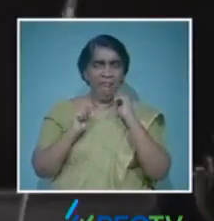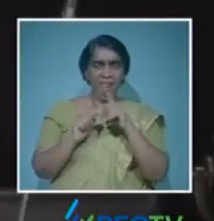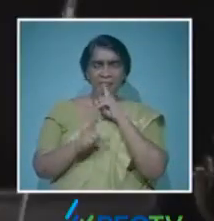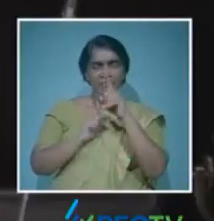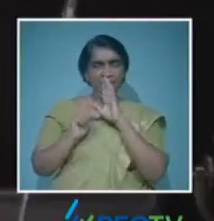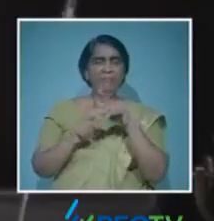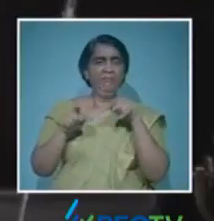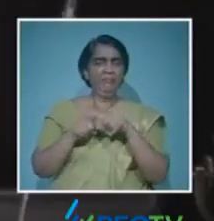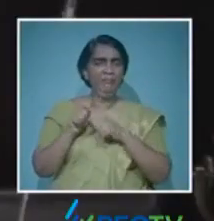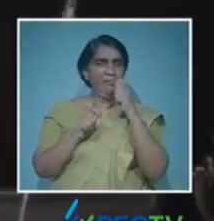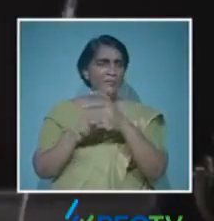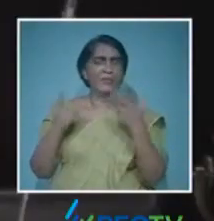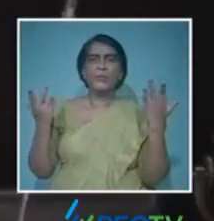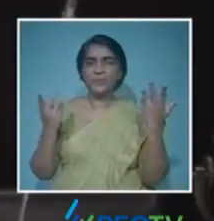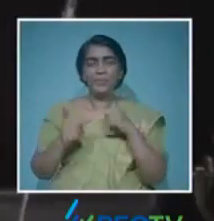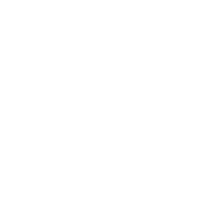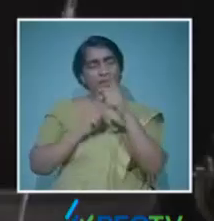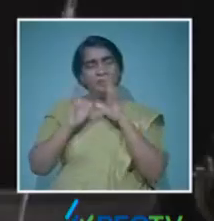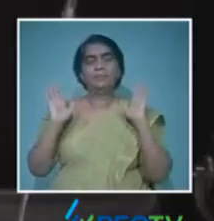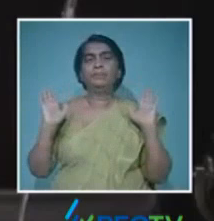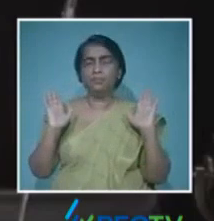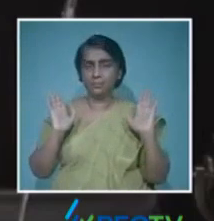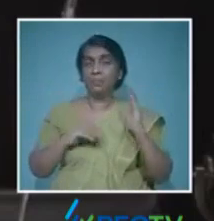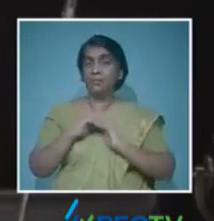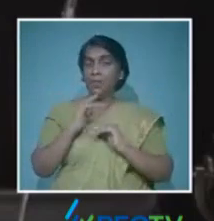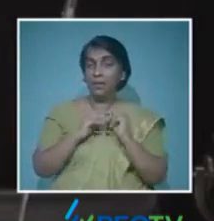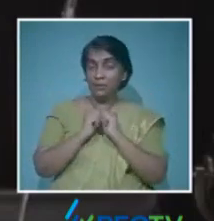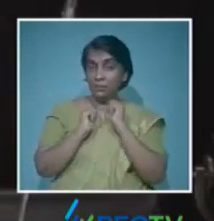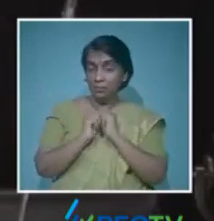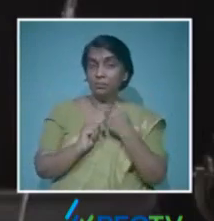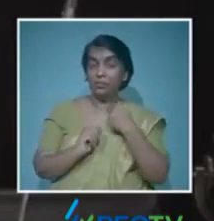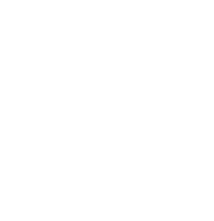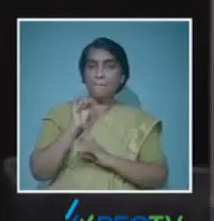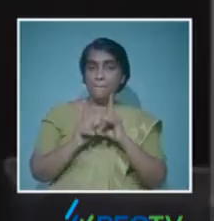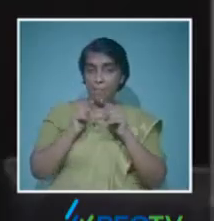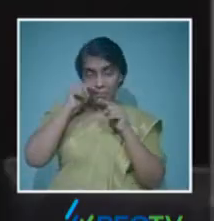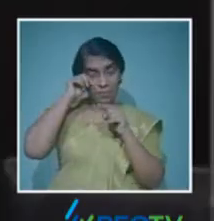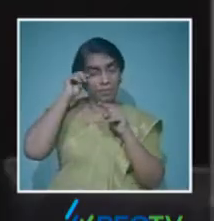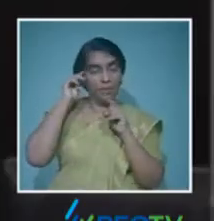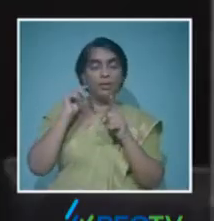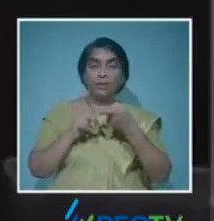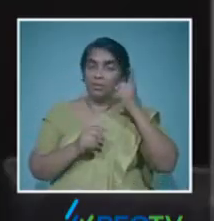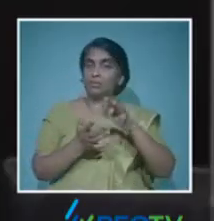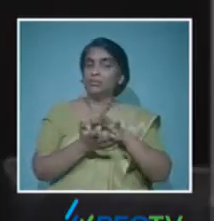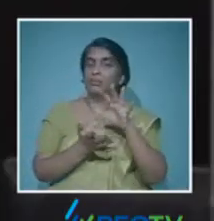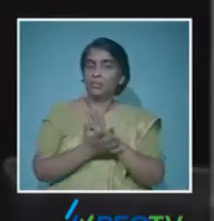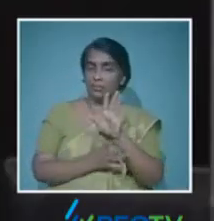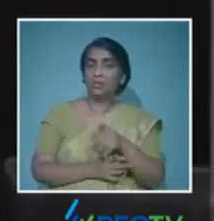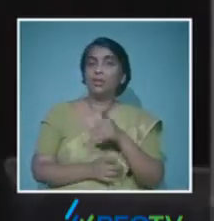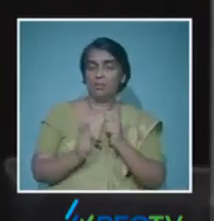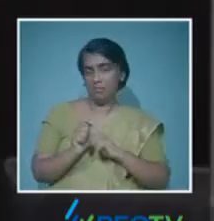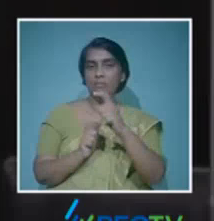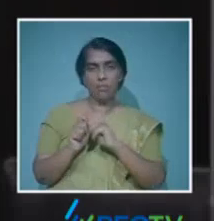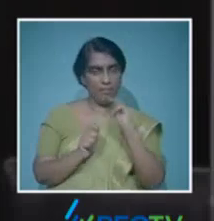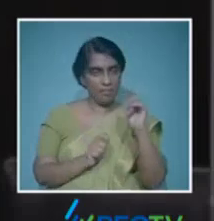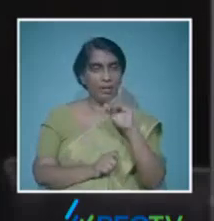දෙනවා. නමුත් වන්දි ගෙවල නැහැ. කතන්දර කියනවා මිසක් ප්‍රායෝගිකව මේක ගොවියට දැනෙන්න වැඩක් කරලා නැහැ. අමාත්‍ය මණ්ඩල තීන්දුවක් කරන් තියෙනවා මේකට වන්දියක්